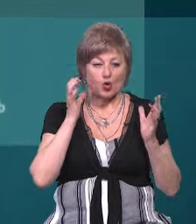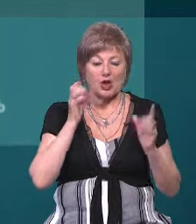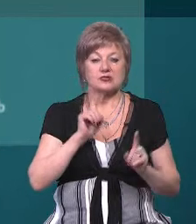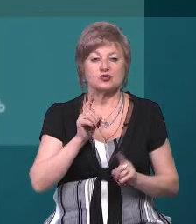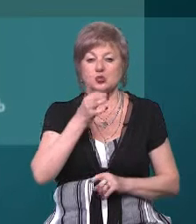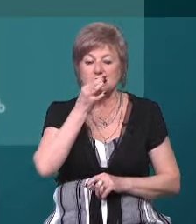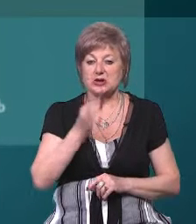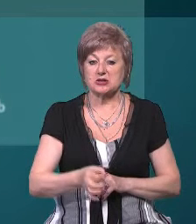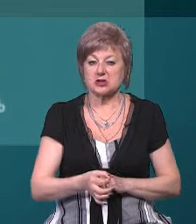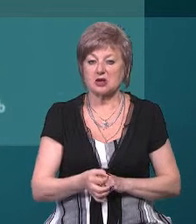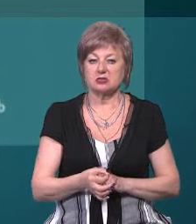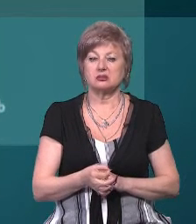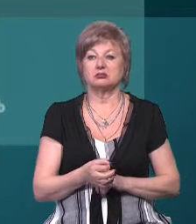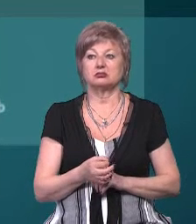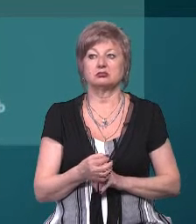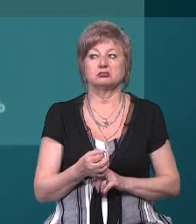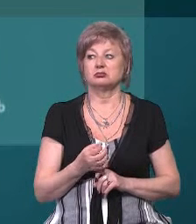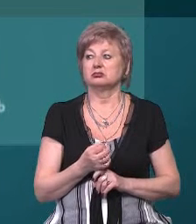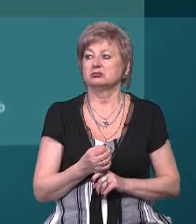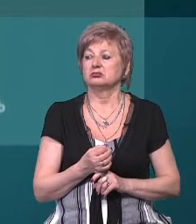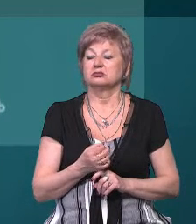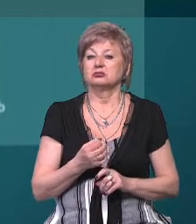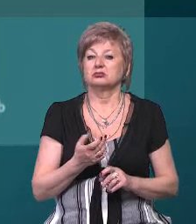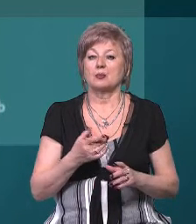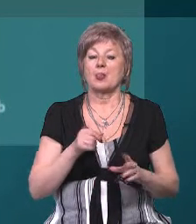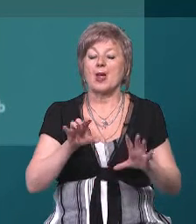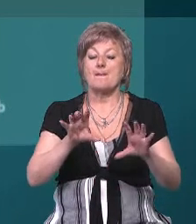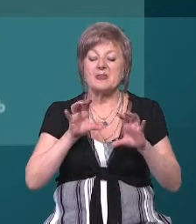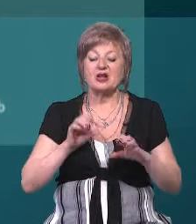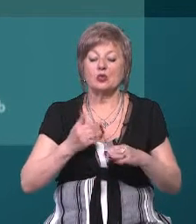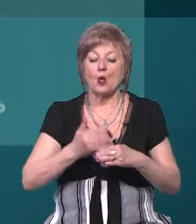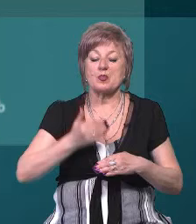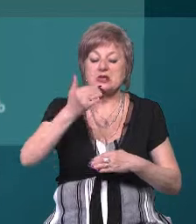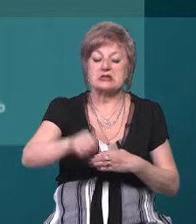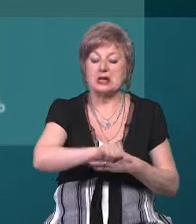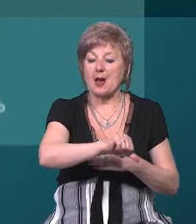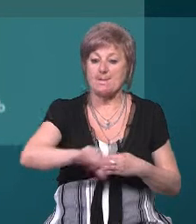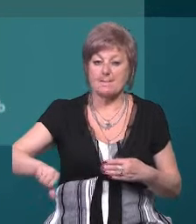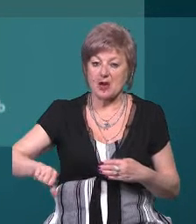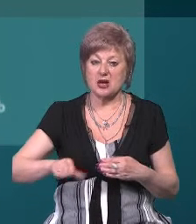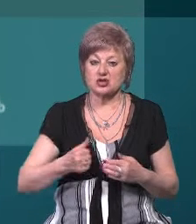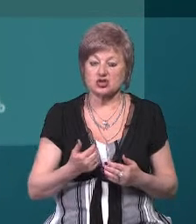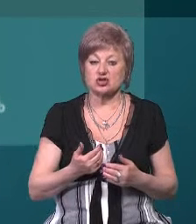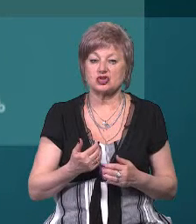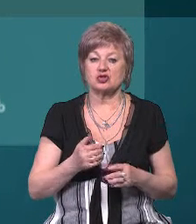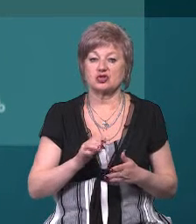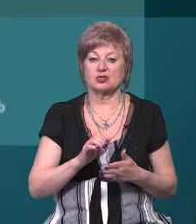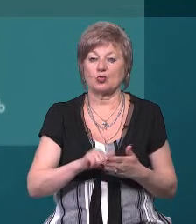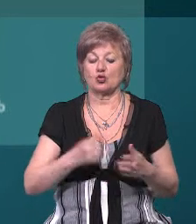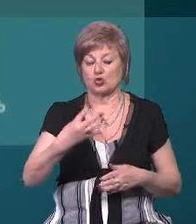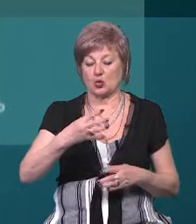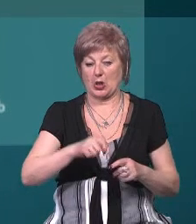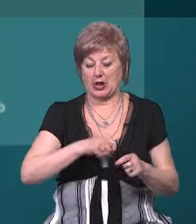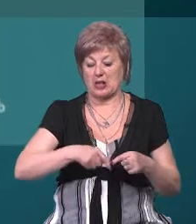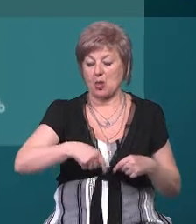що впевнений прийом там за межами 40 або 60 кілометрів